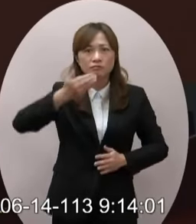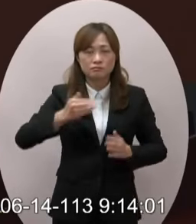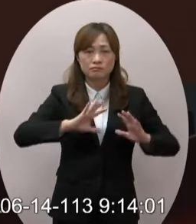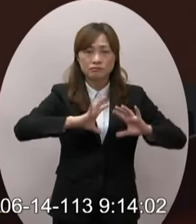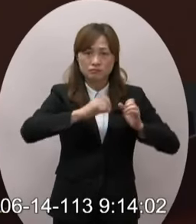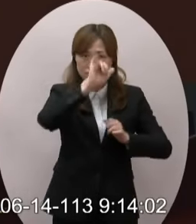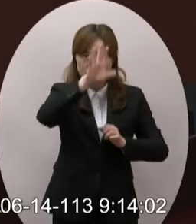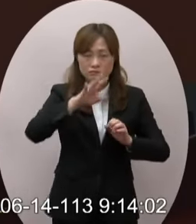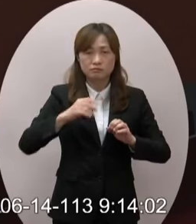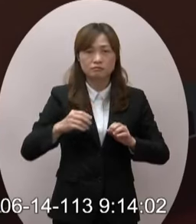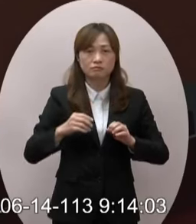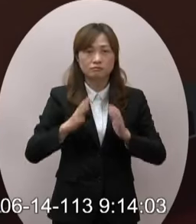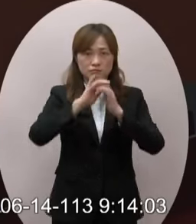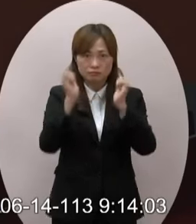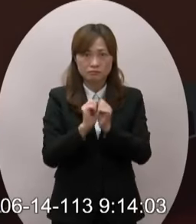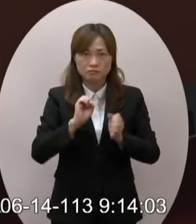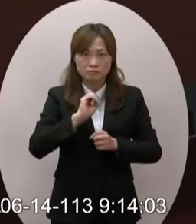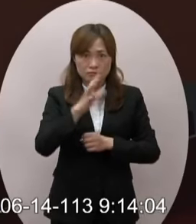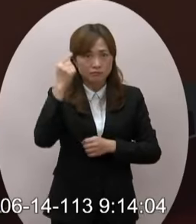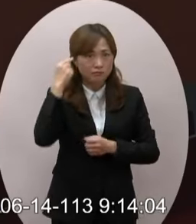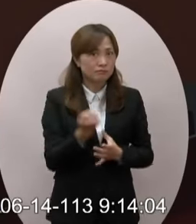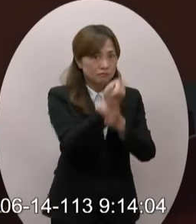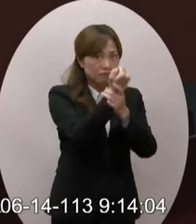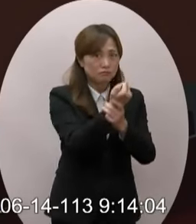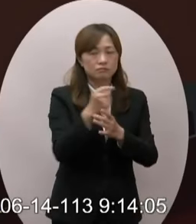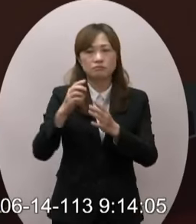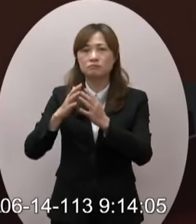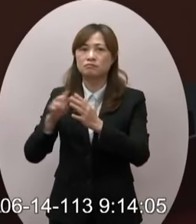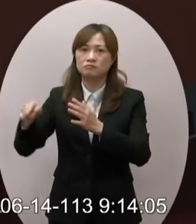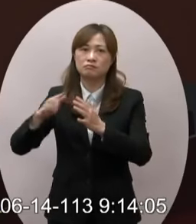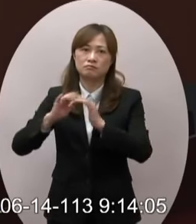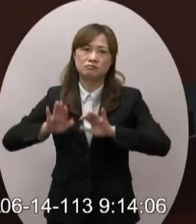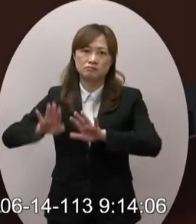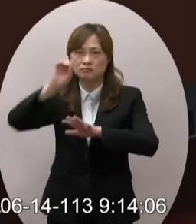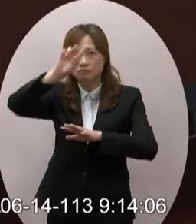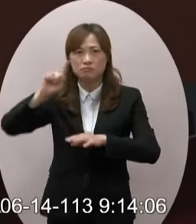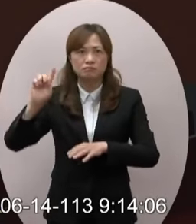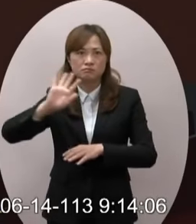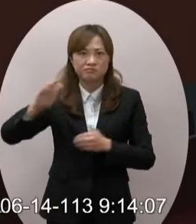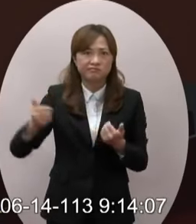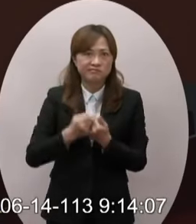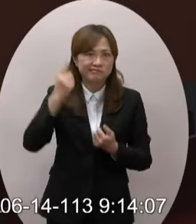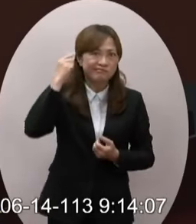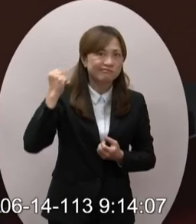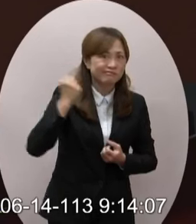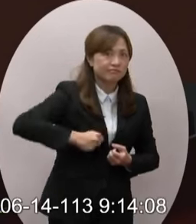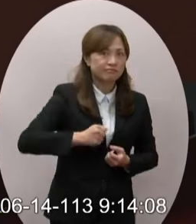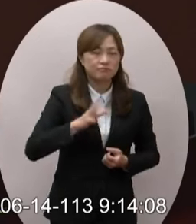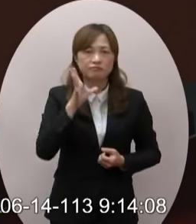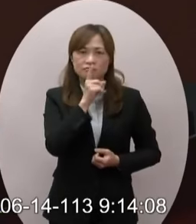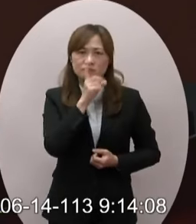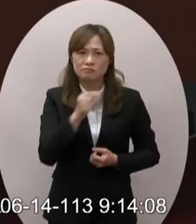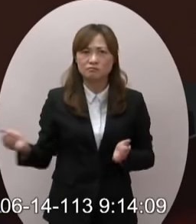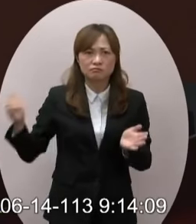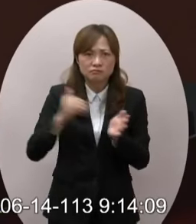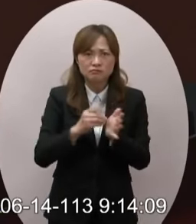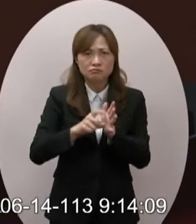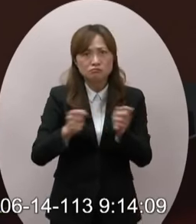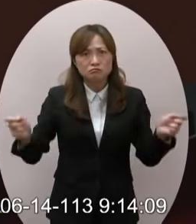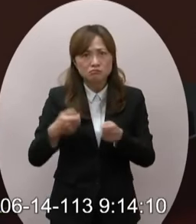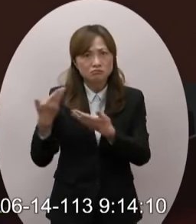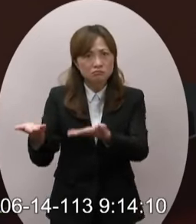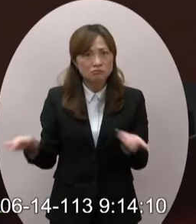进党又举手反对了。所以我们到底要给民进党多少时间才能完成国会改革